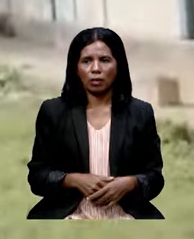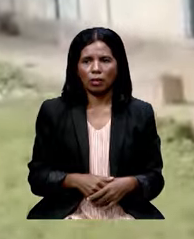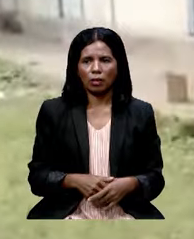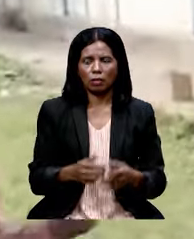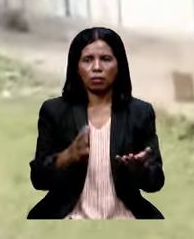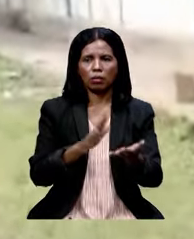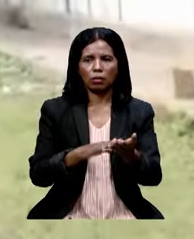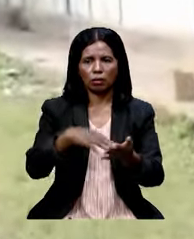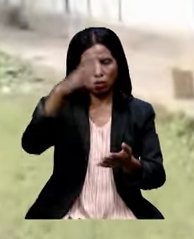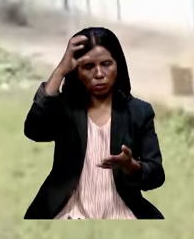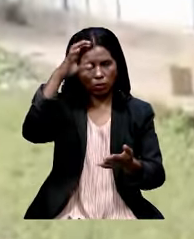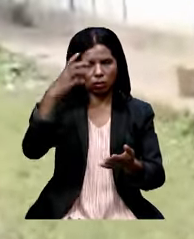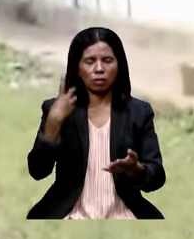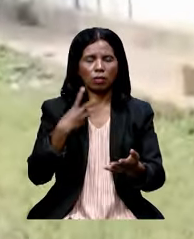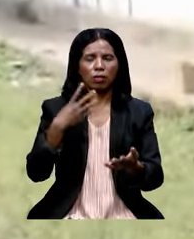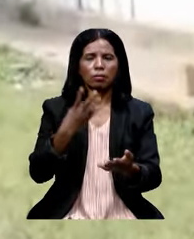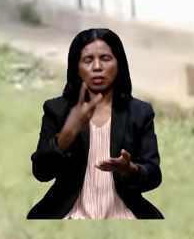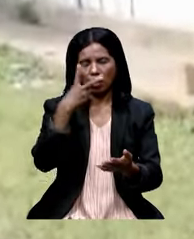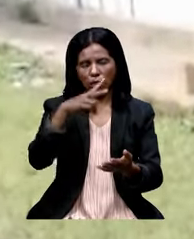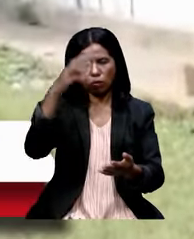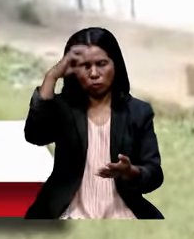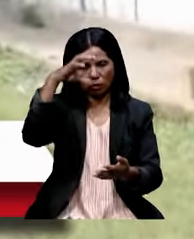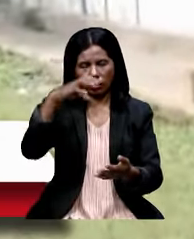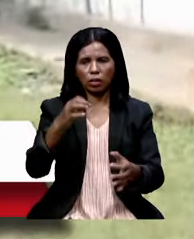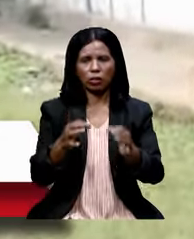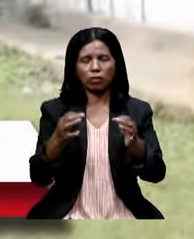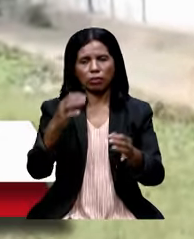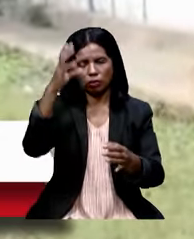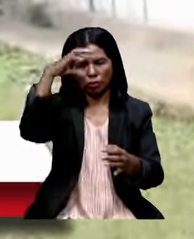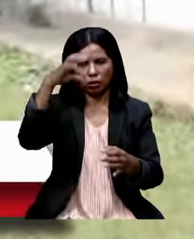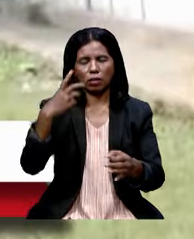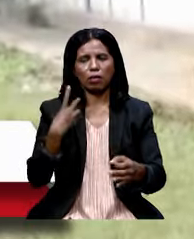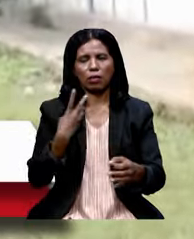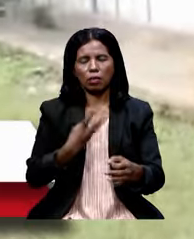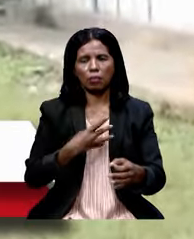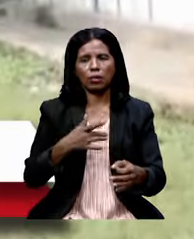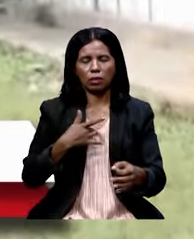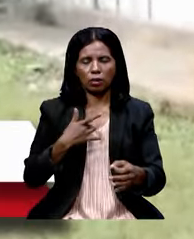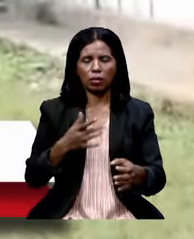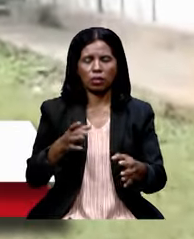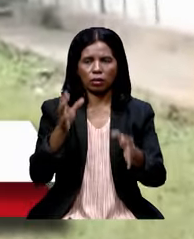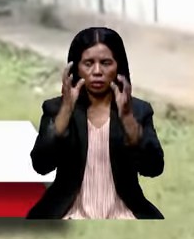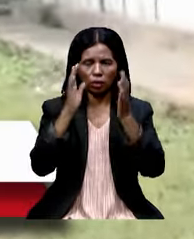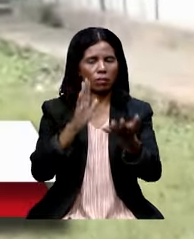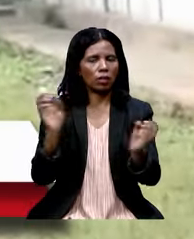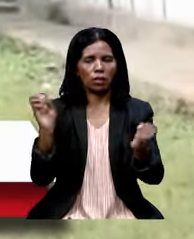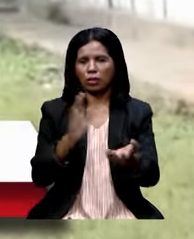é essa, o dan tunde talaran. Quando o dan, tunde talaran escola lá dia que